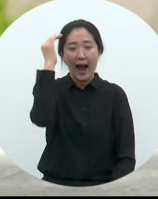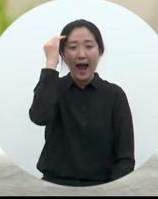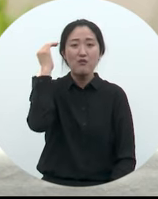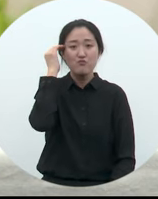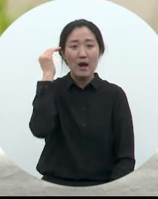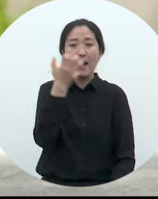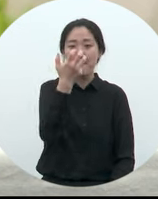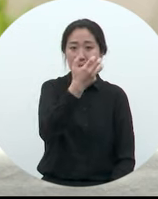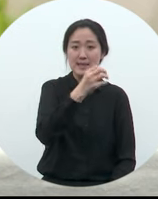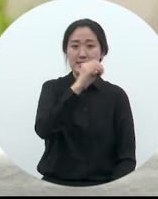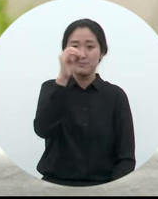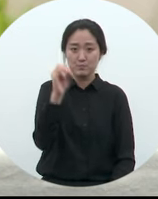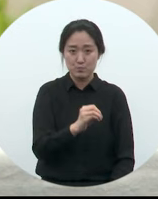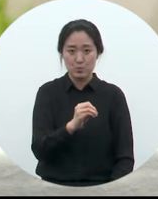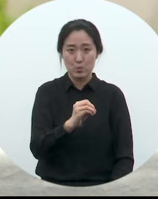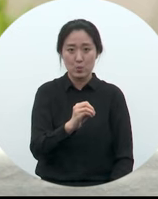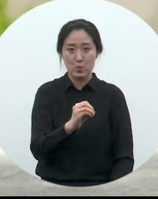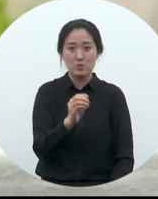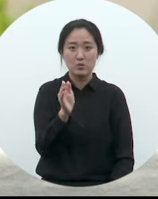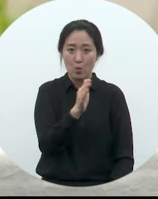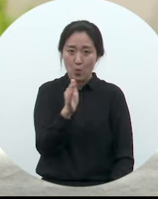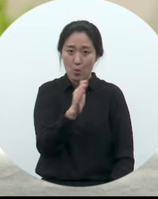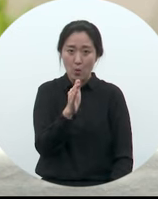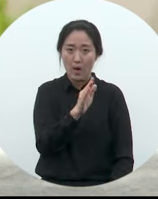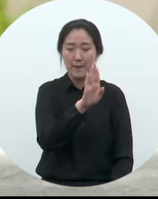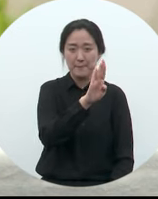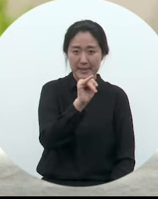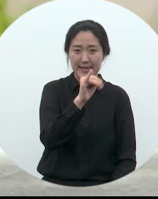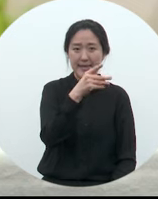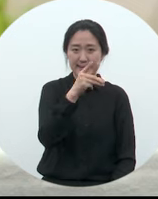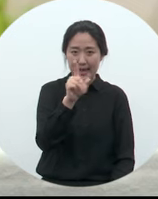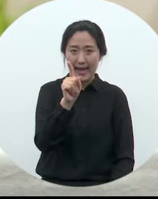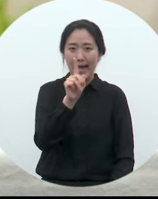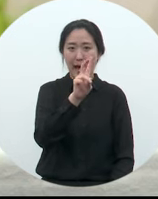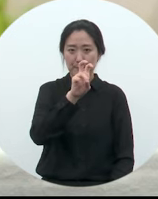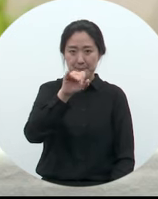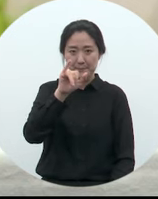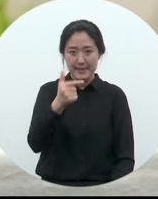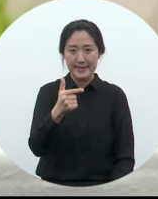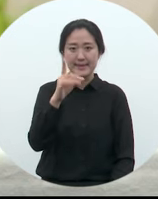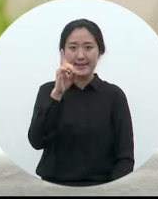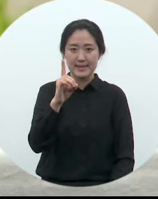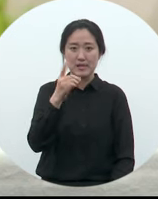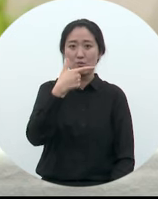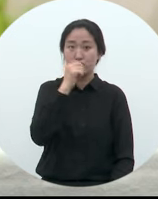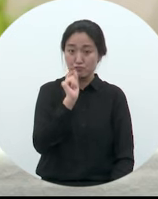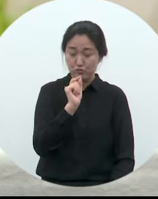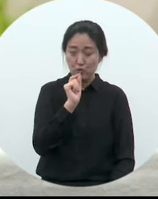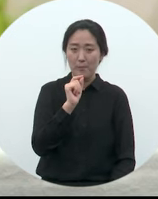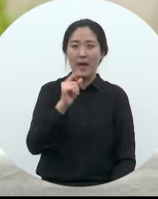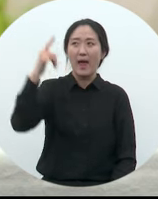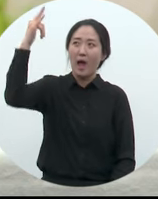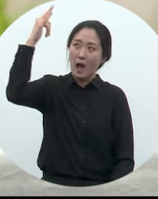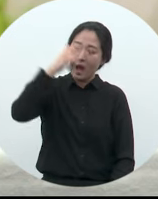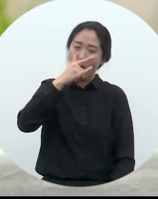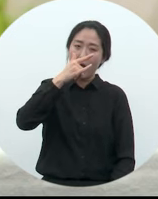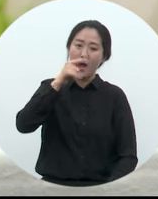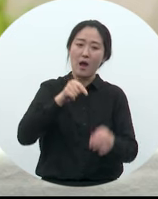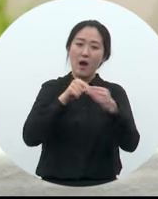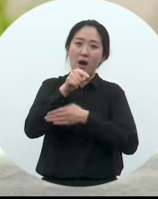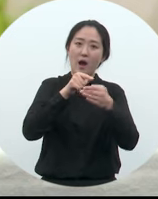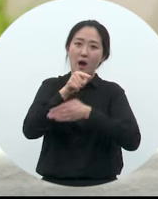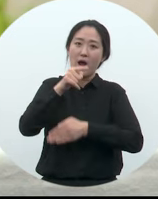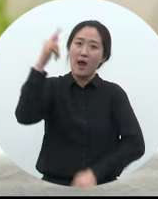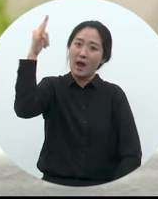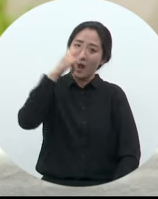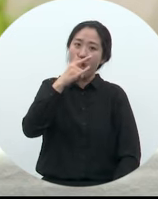80% 내지 90%는 비타민 D가 부족한 상태이기 때문에 우리가 햇볕을 자주 받는다거나